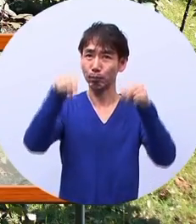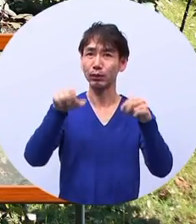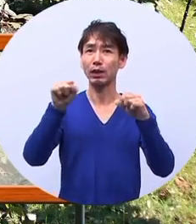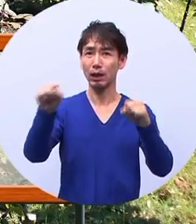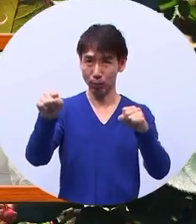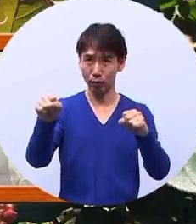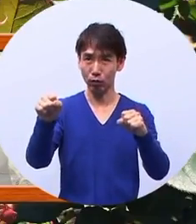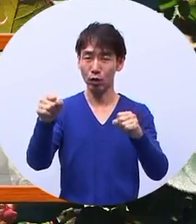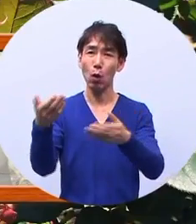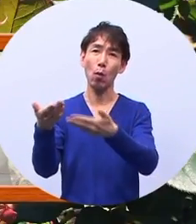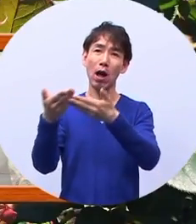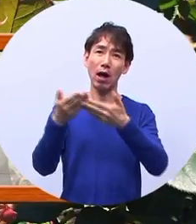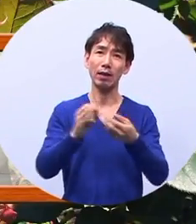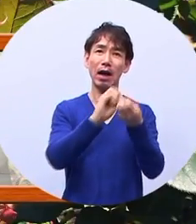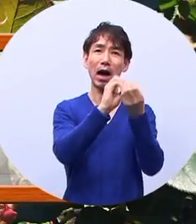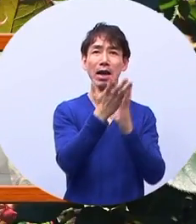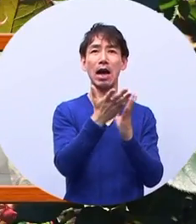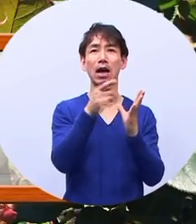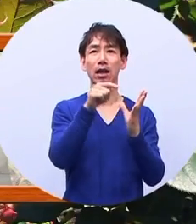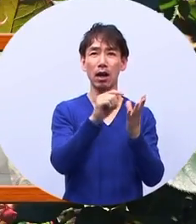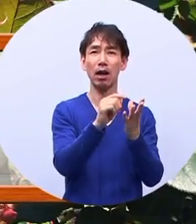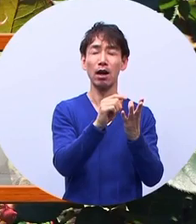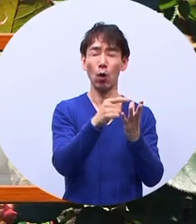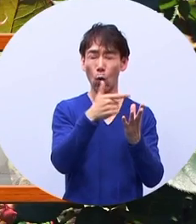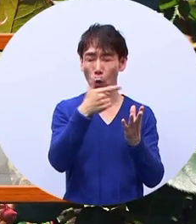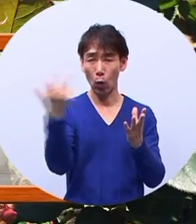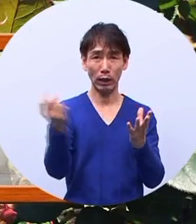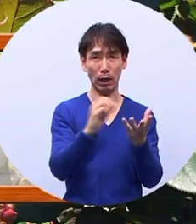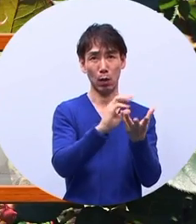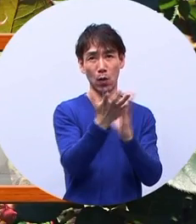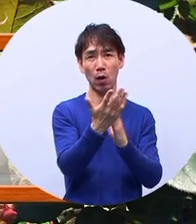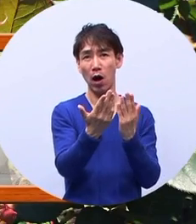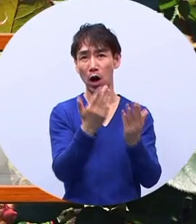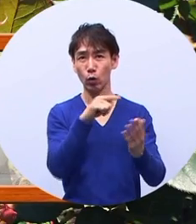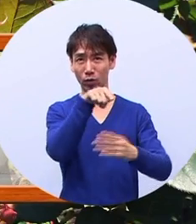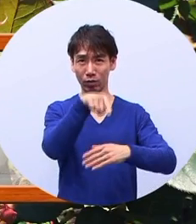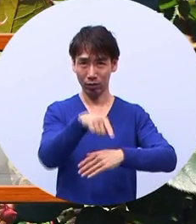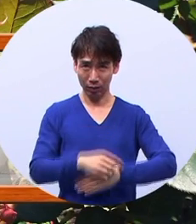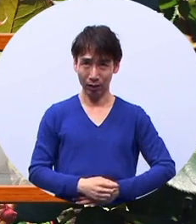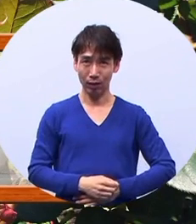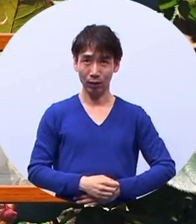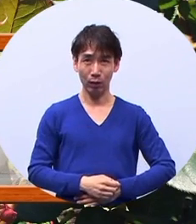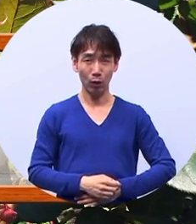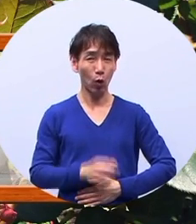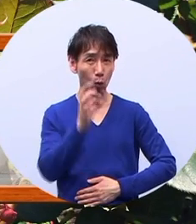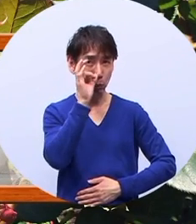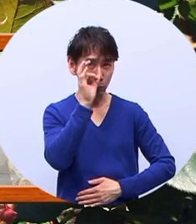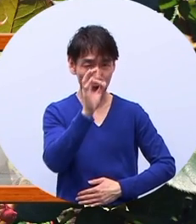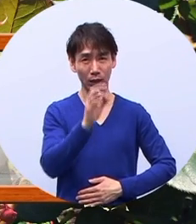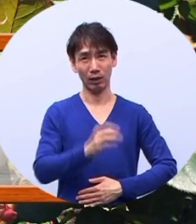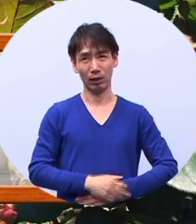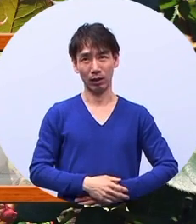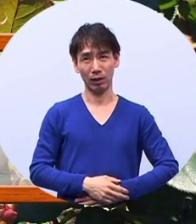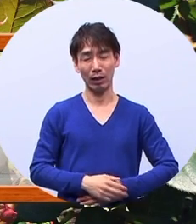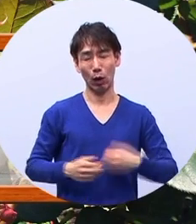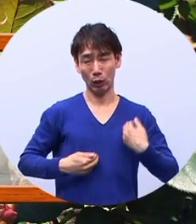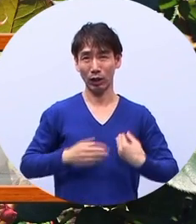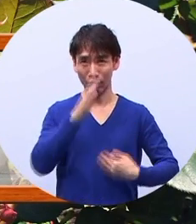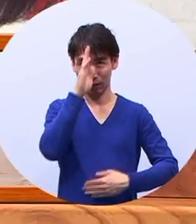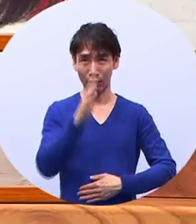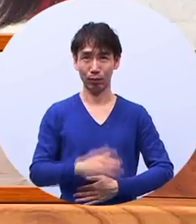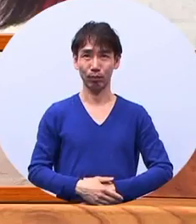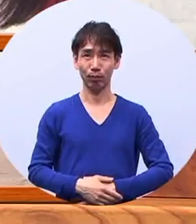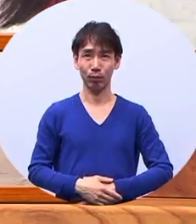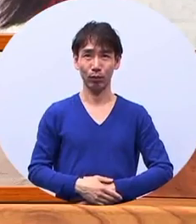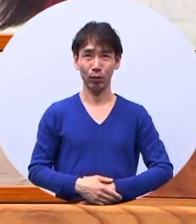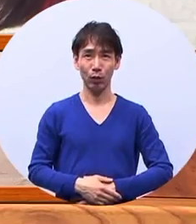せますので、すごく大きな、花になりますので、迫力ある、花を楽しめる、こんな、企画もご用意しております。